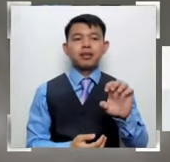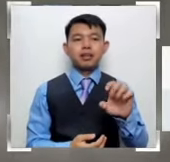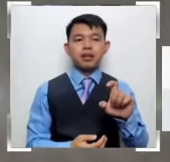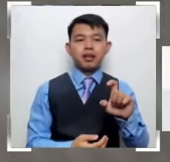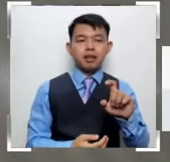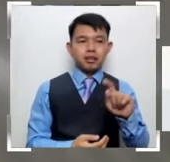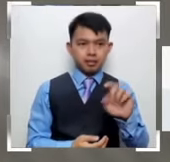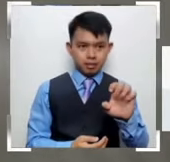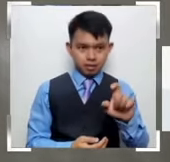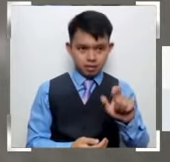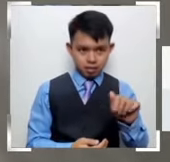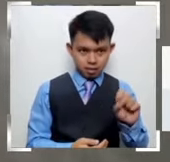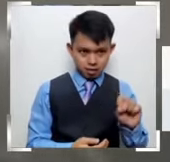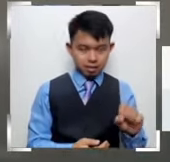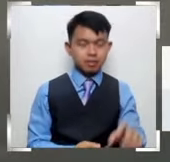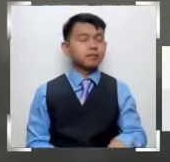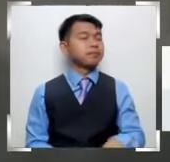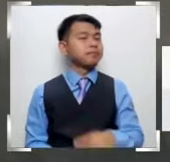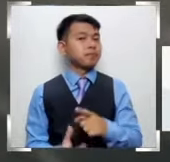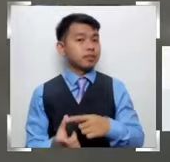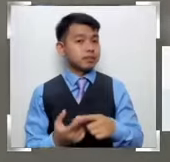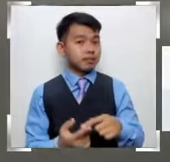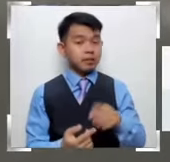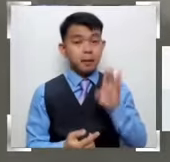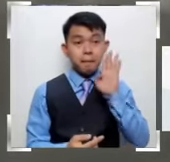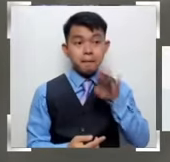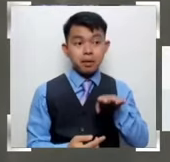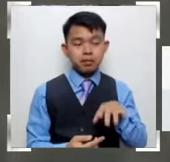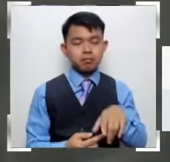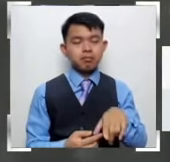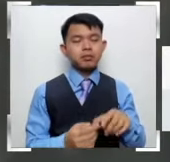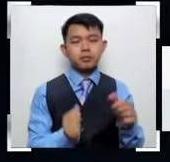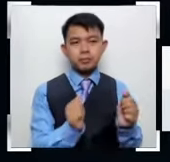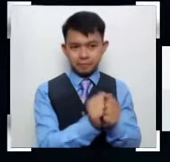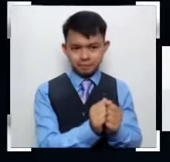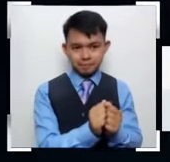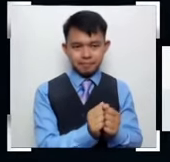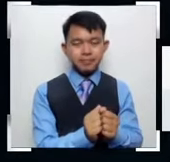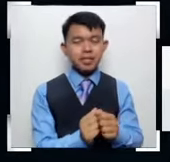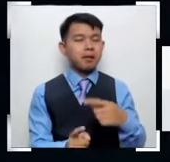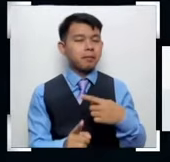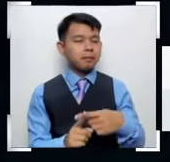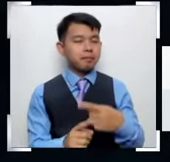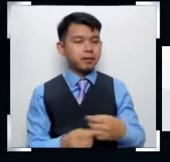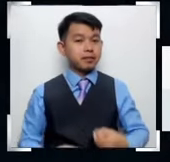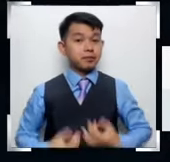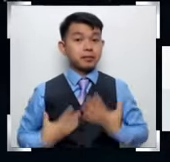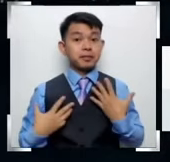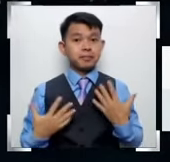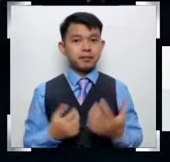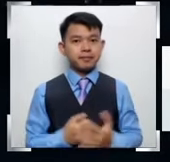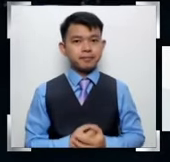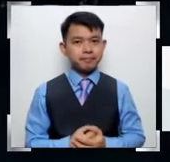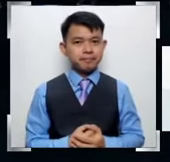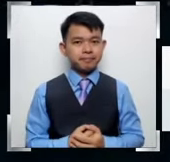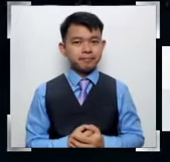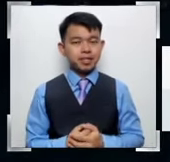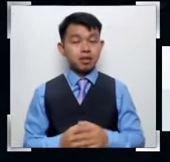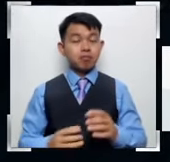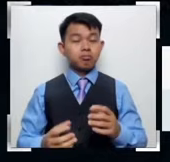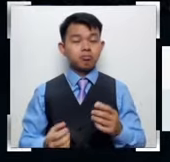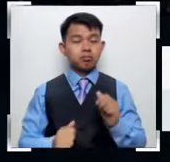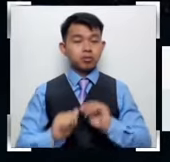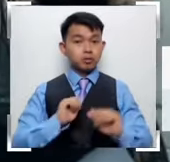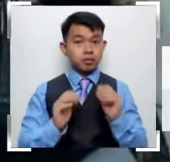at ang kanilang outfits, inspired pa ng past albums ni Taylor. Kabilang sa celebrity performers na nakasama na ni Taylor sa